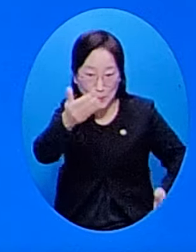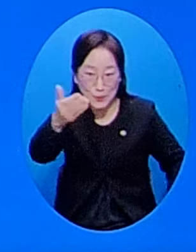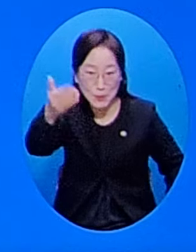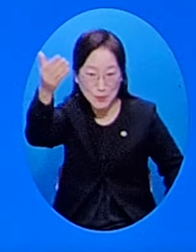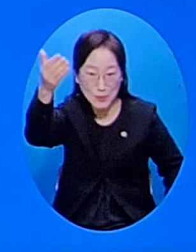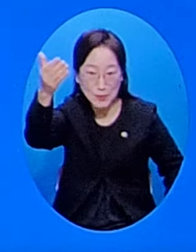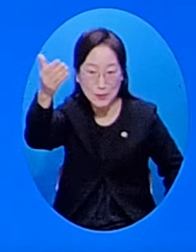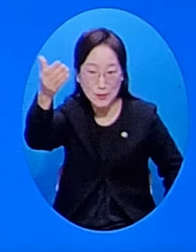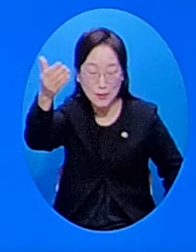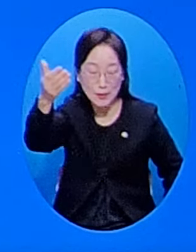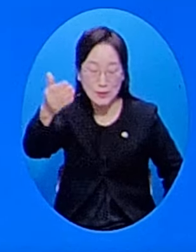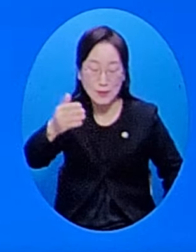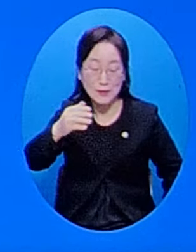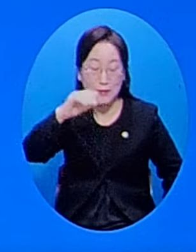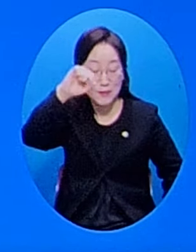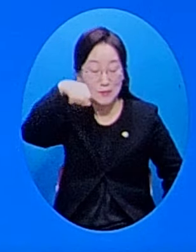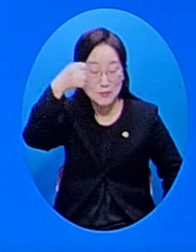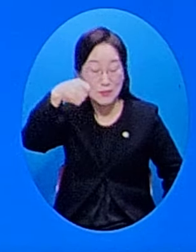다음 적당히